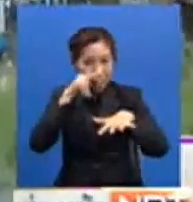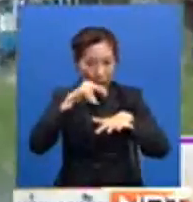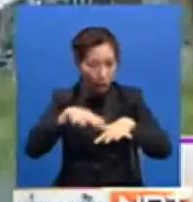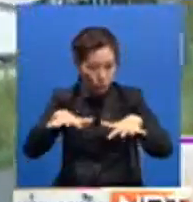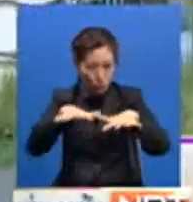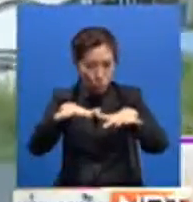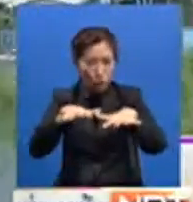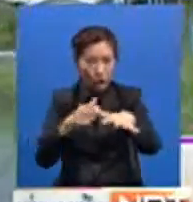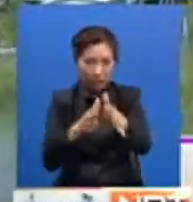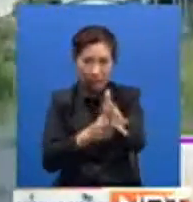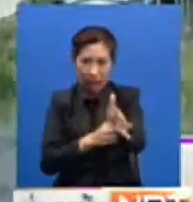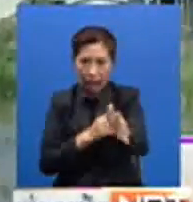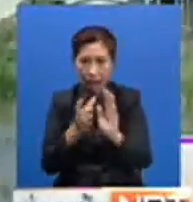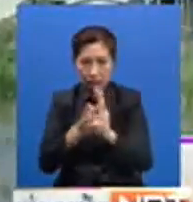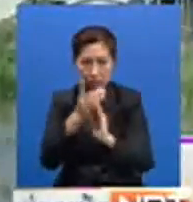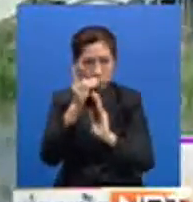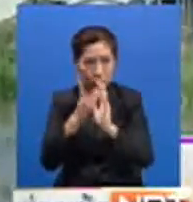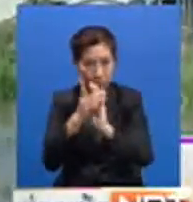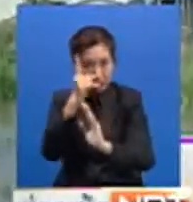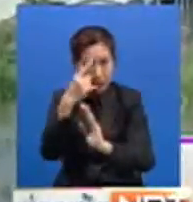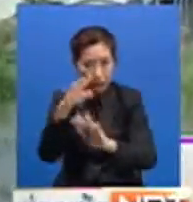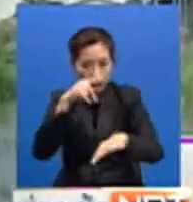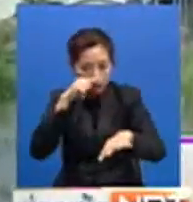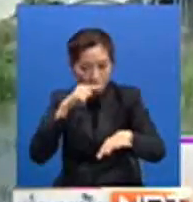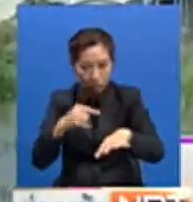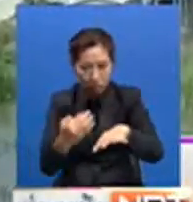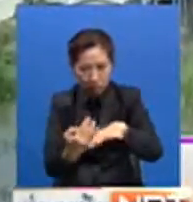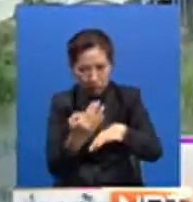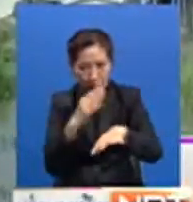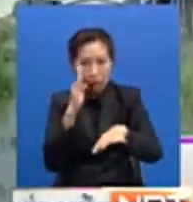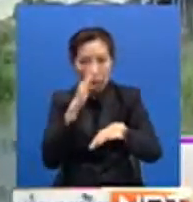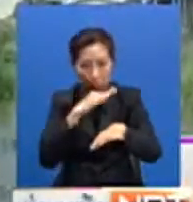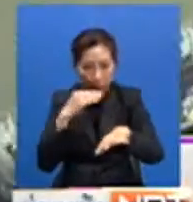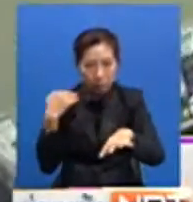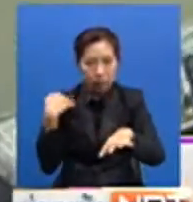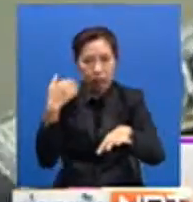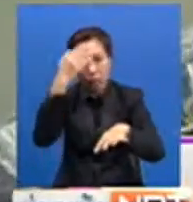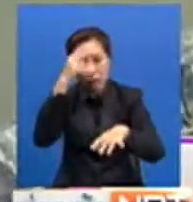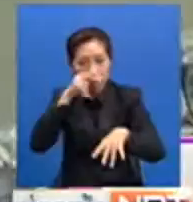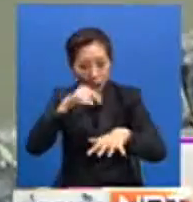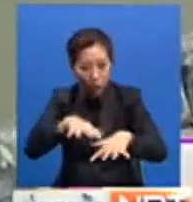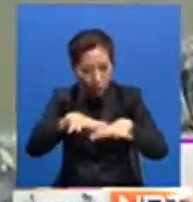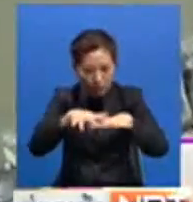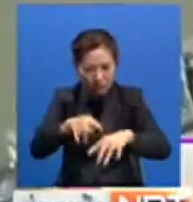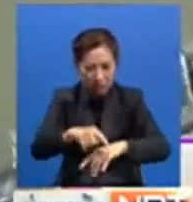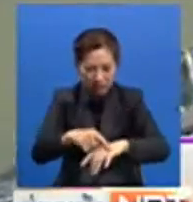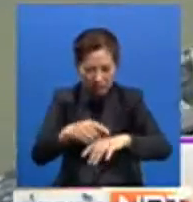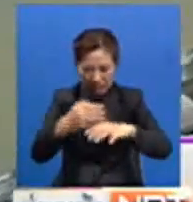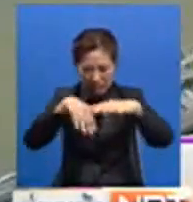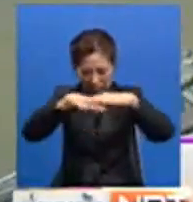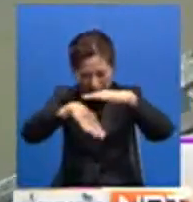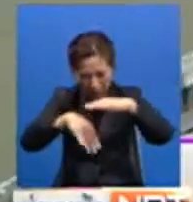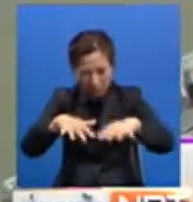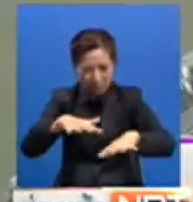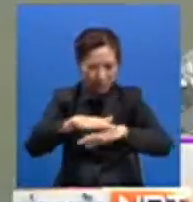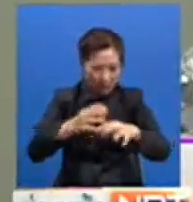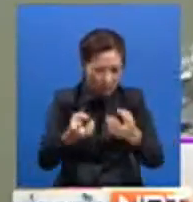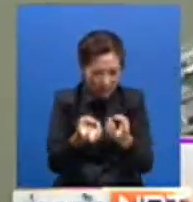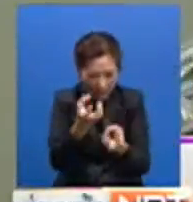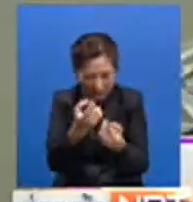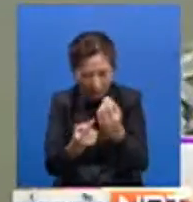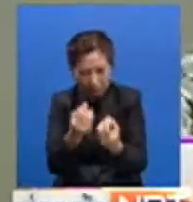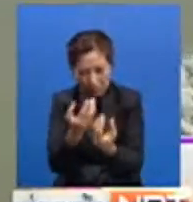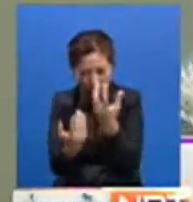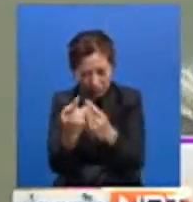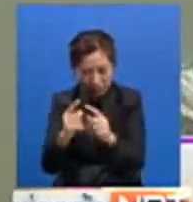ี่ทุ่มขังมานานกวาสัปดาเริ่มนาเสียจากการ กหนกม็มของวาทพุgtและอา กล้นเม้นรบคเชาเบไม่เป็อยาก